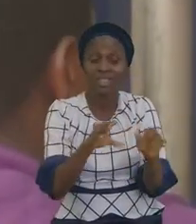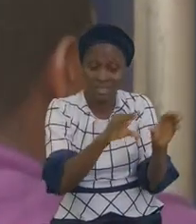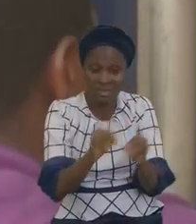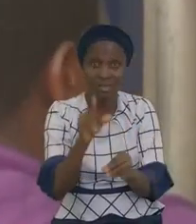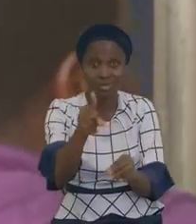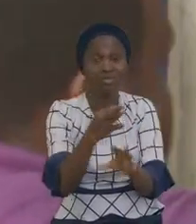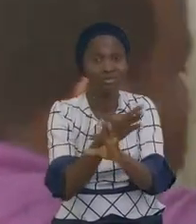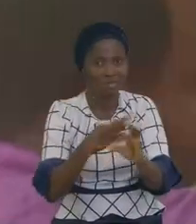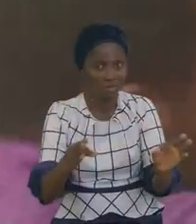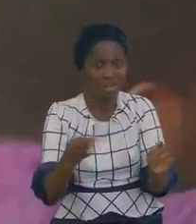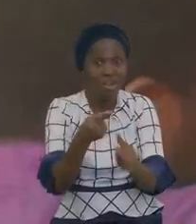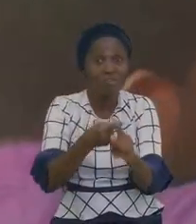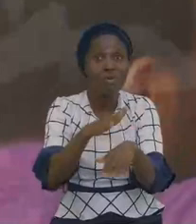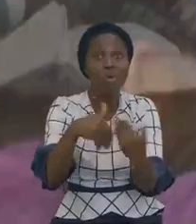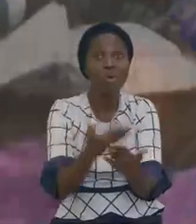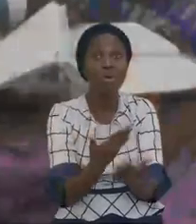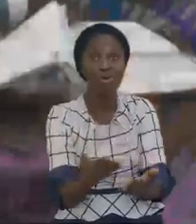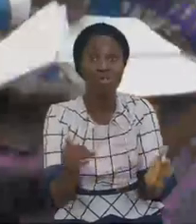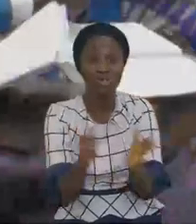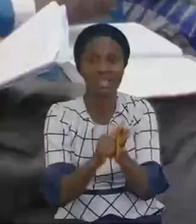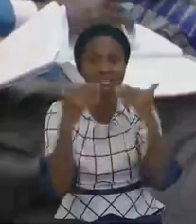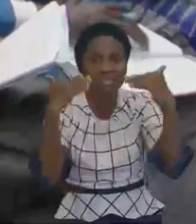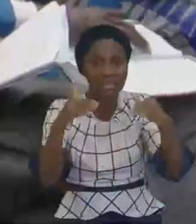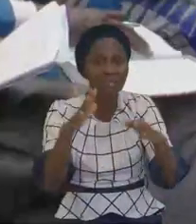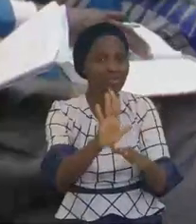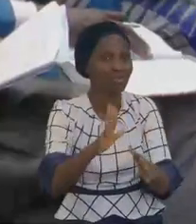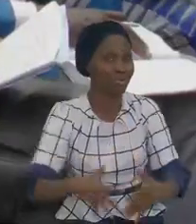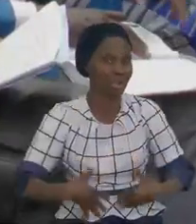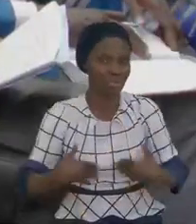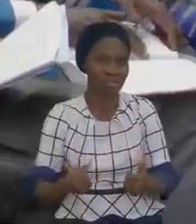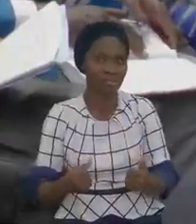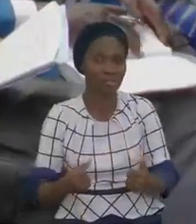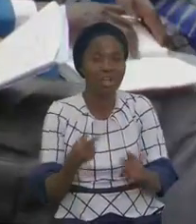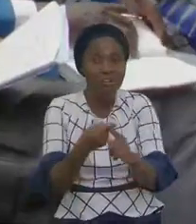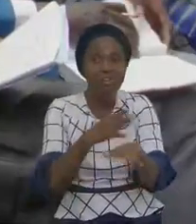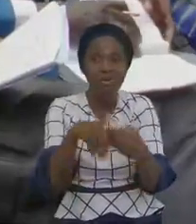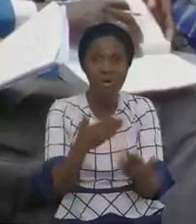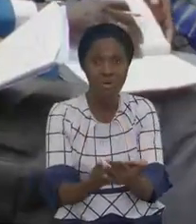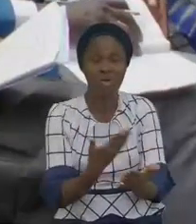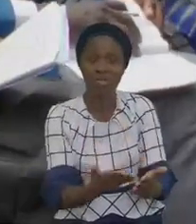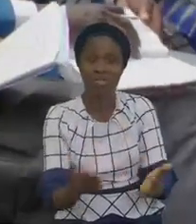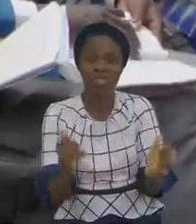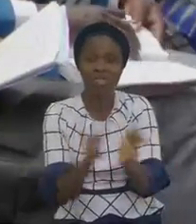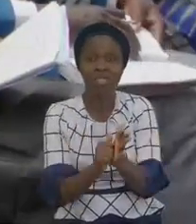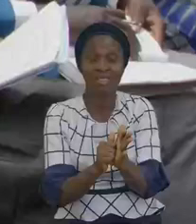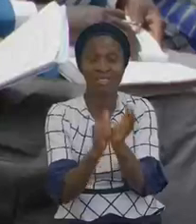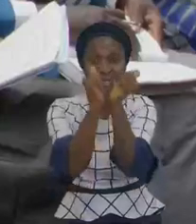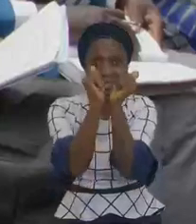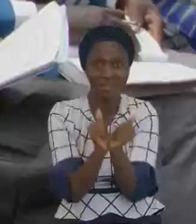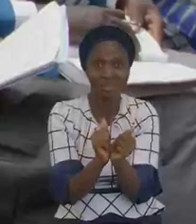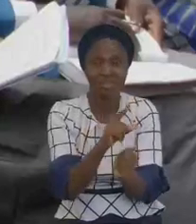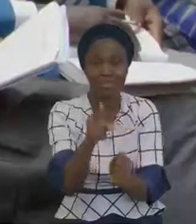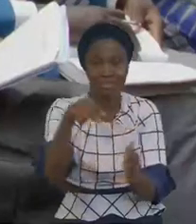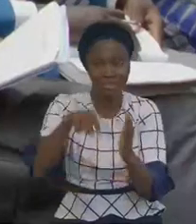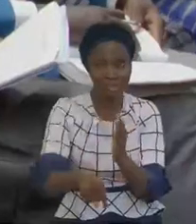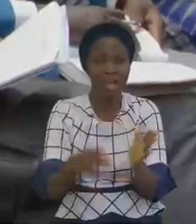qui limitent ta vie, de toutes les choses qui te maintiennent liées, de toutes les choses qui ne te permettent